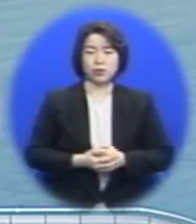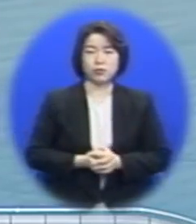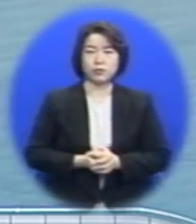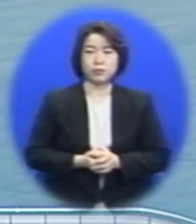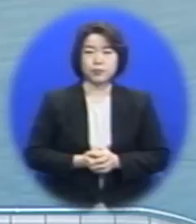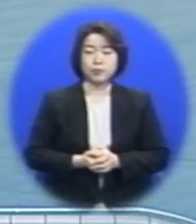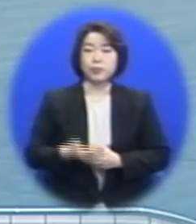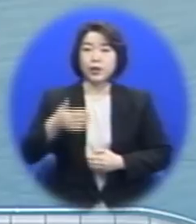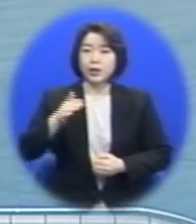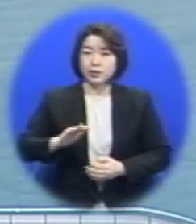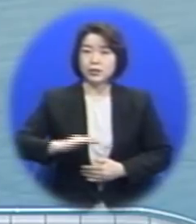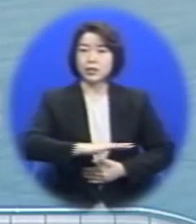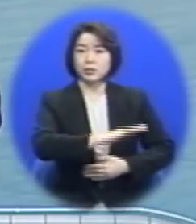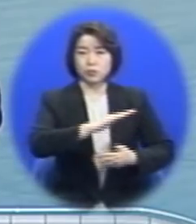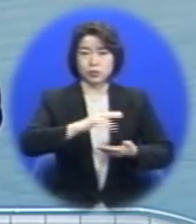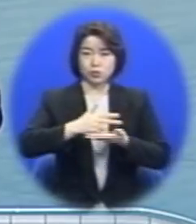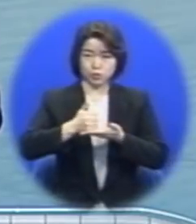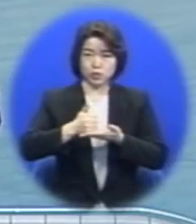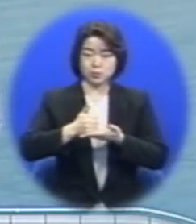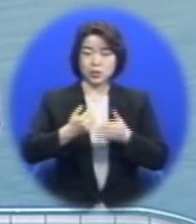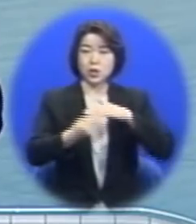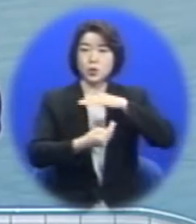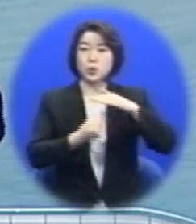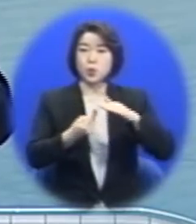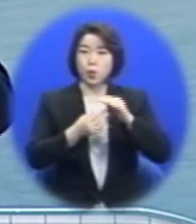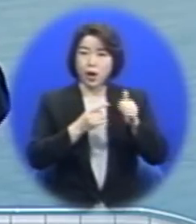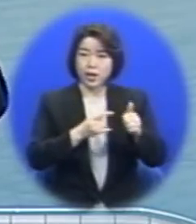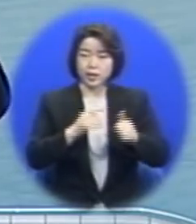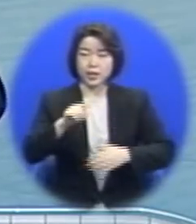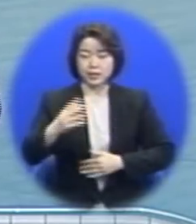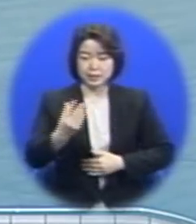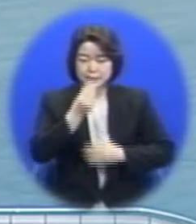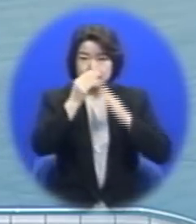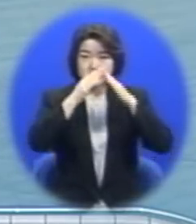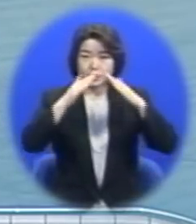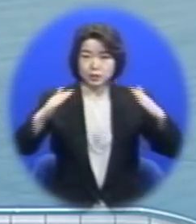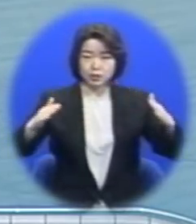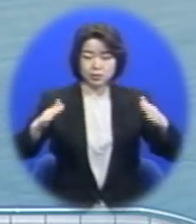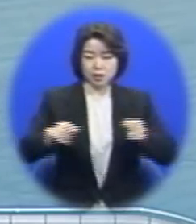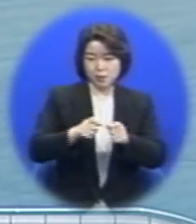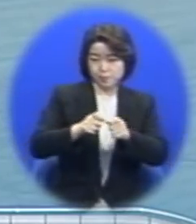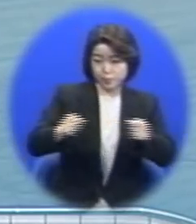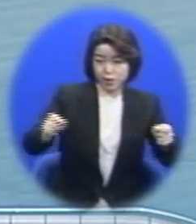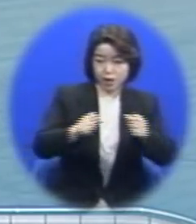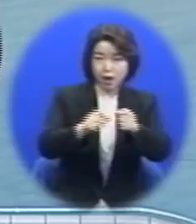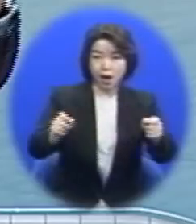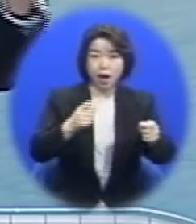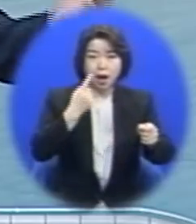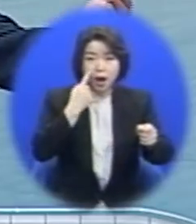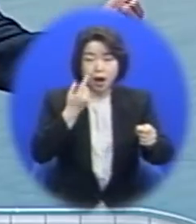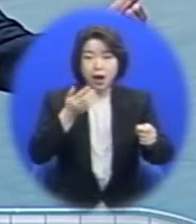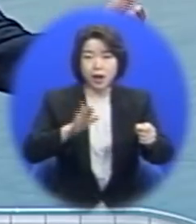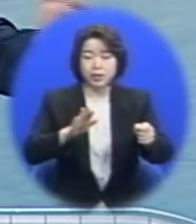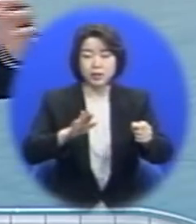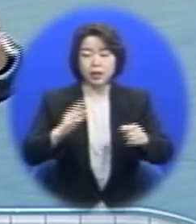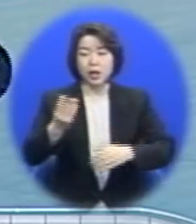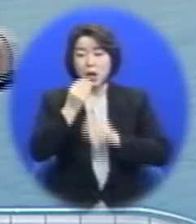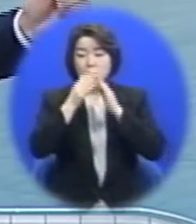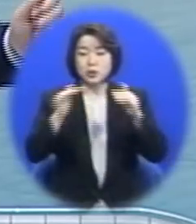근데 주님이 요한에게 그 성전을 다 청량하게 하시면서 성전